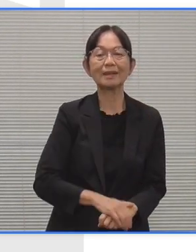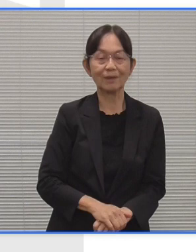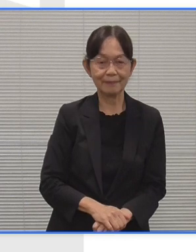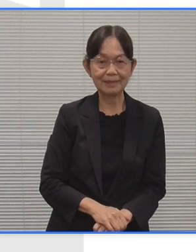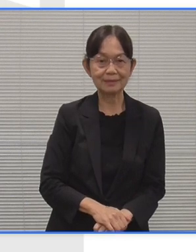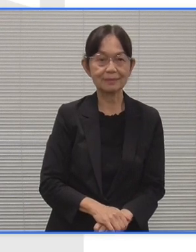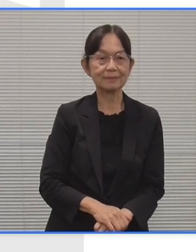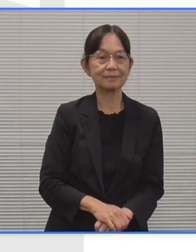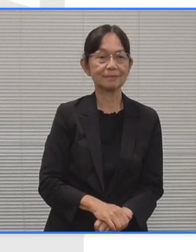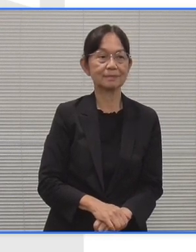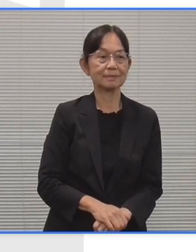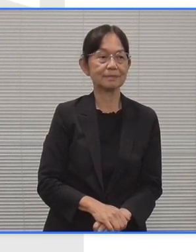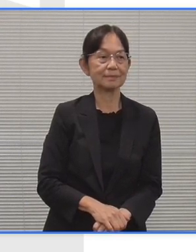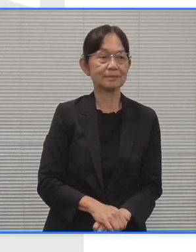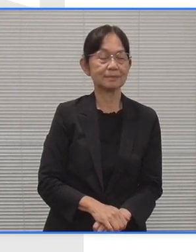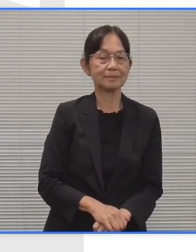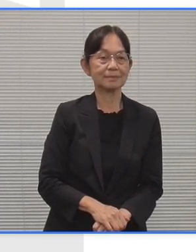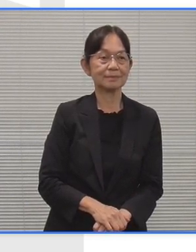が来ております。